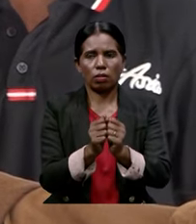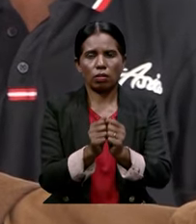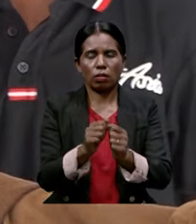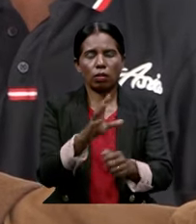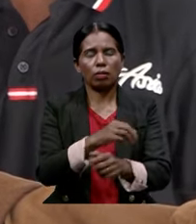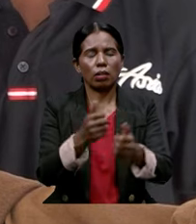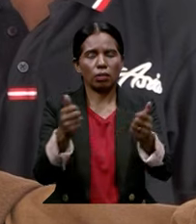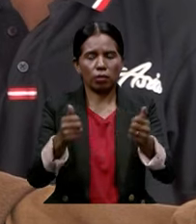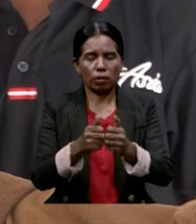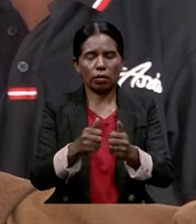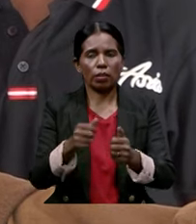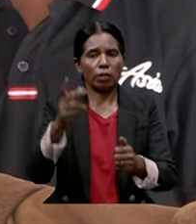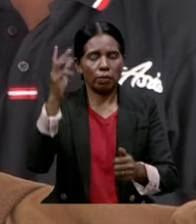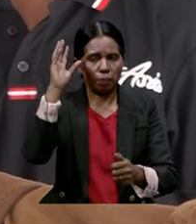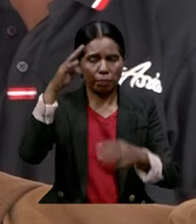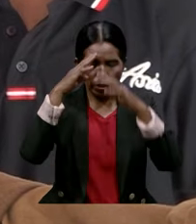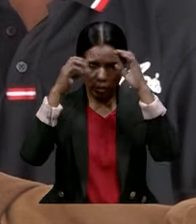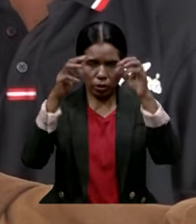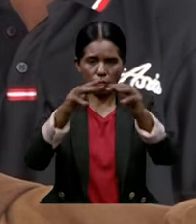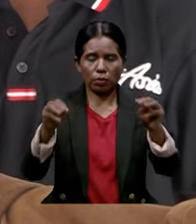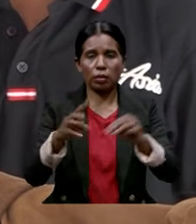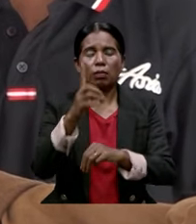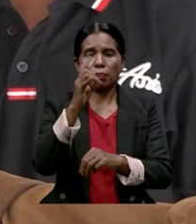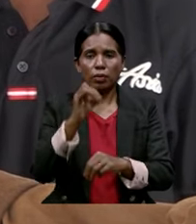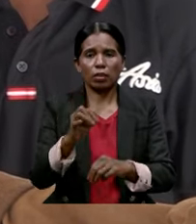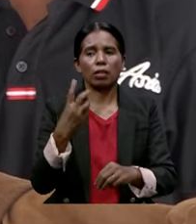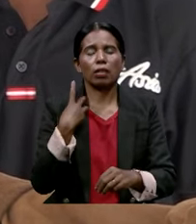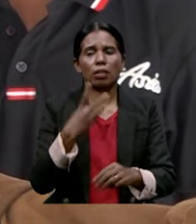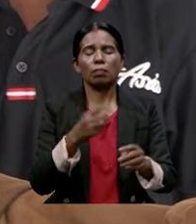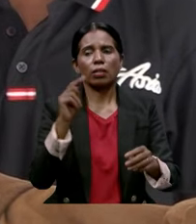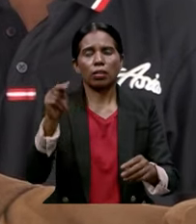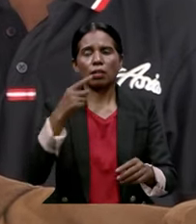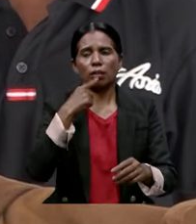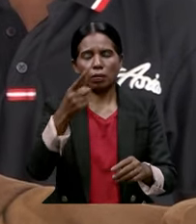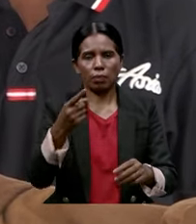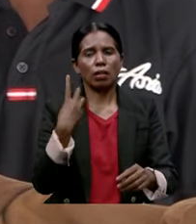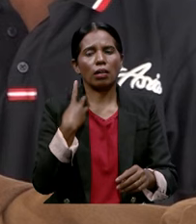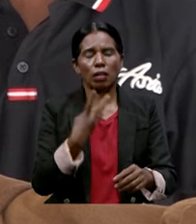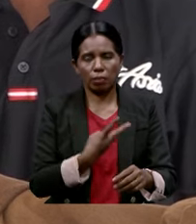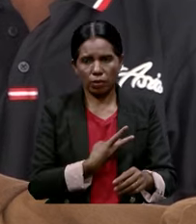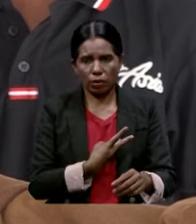administrador Sio Grigori Saldanha nia hatete ba ami de hankata